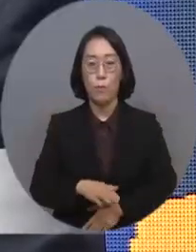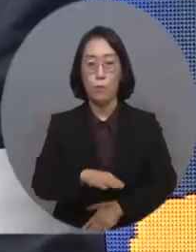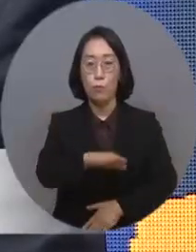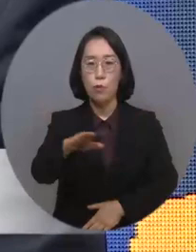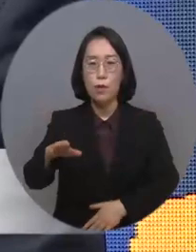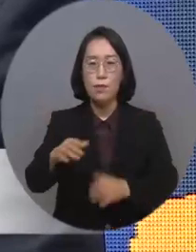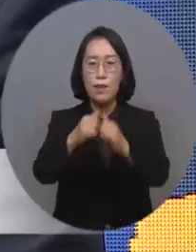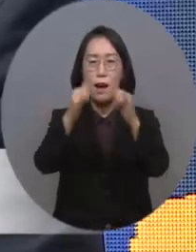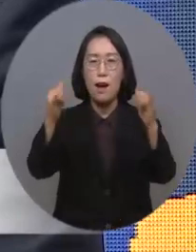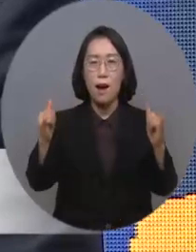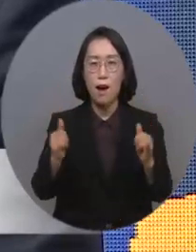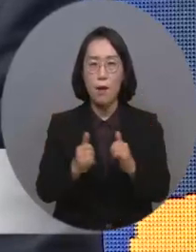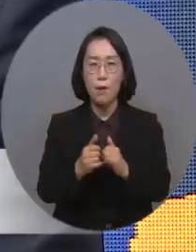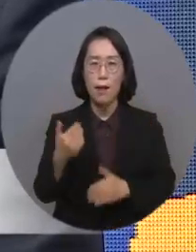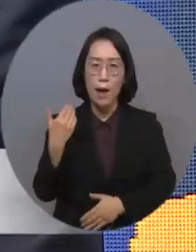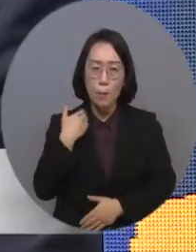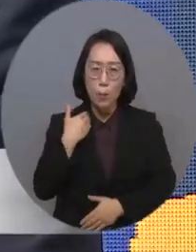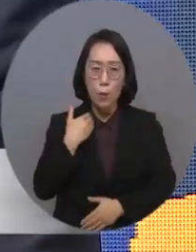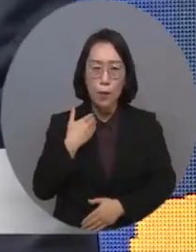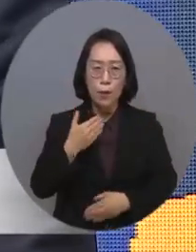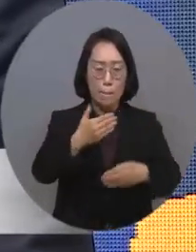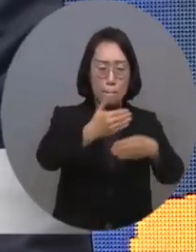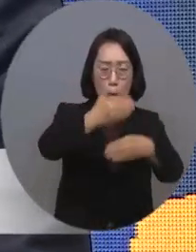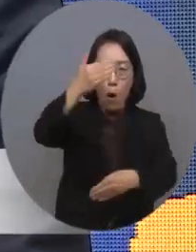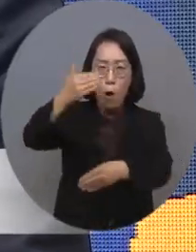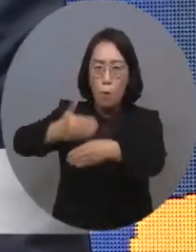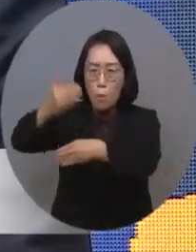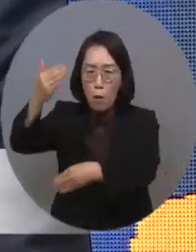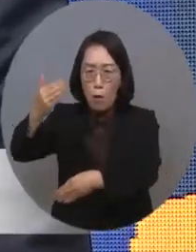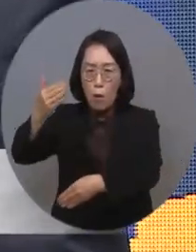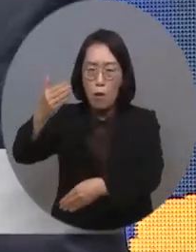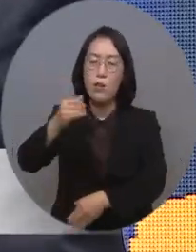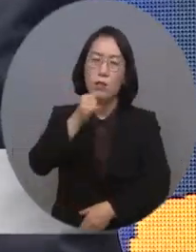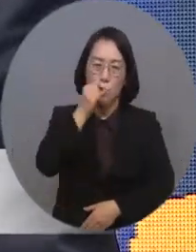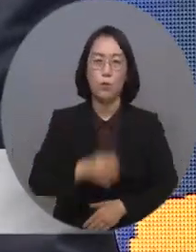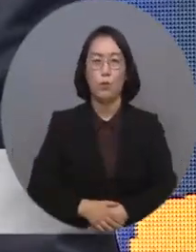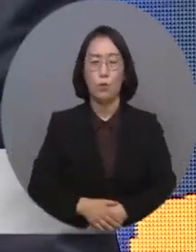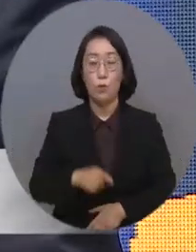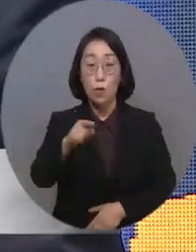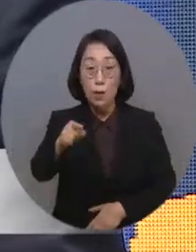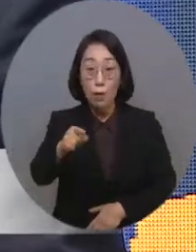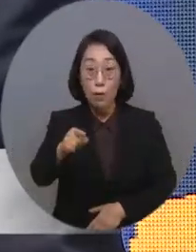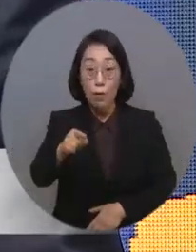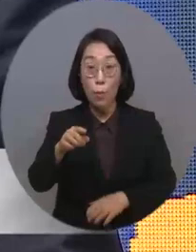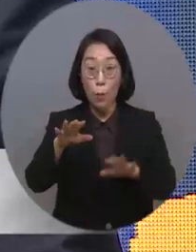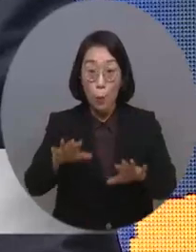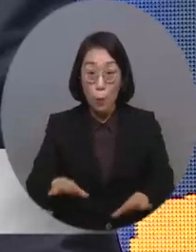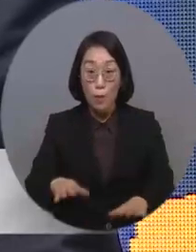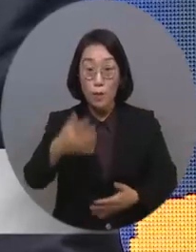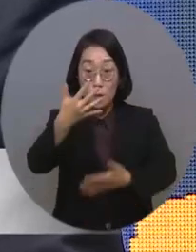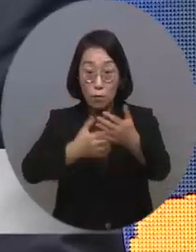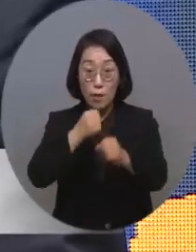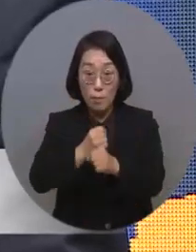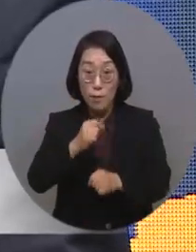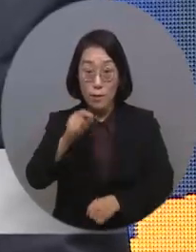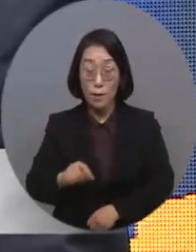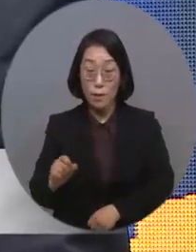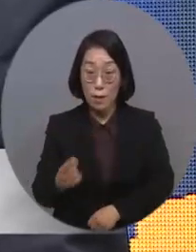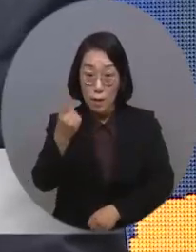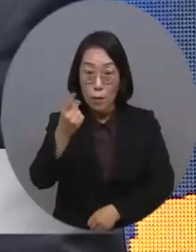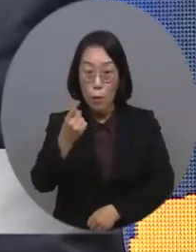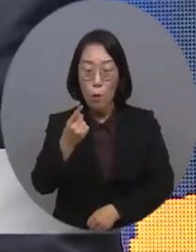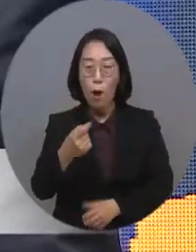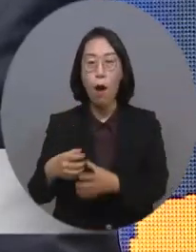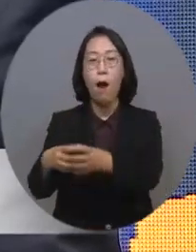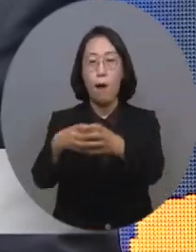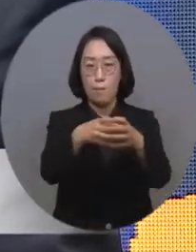사회에는 눈에 보이지 않는 장벽들이 여전히 존재하고 있습니다. 이번 공모전이 포용과 배려를 넘어 함께하는